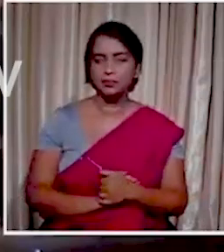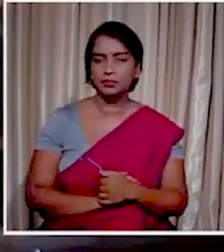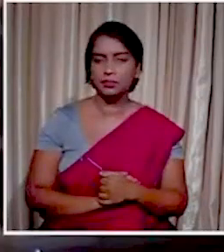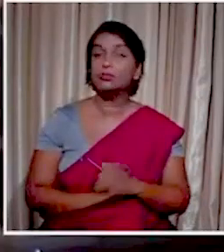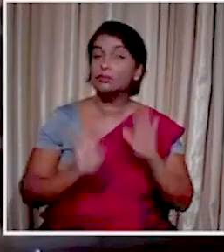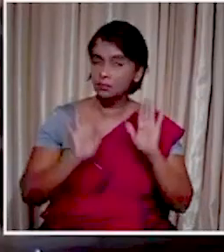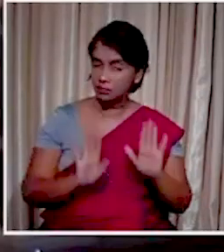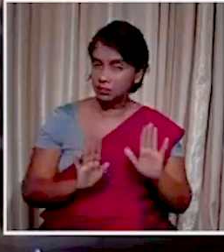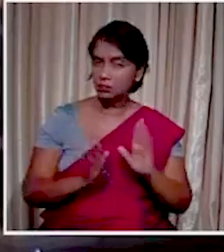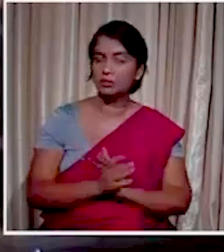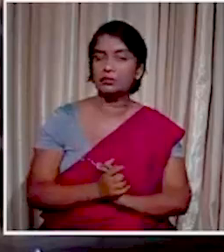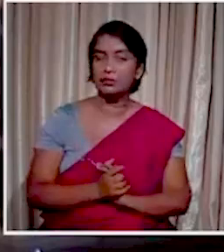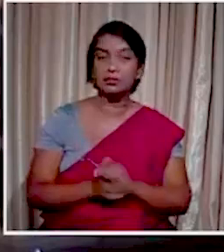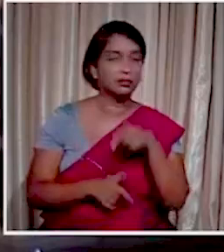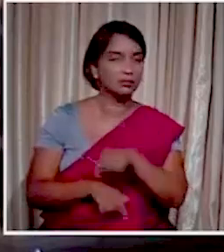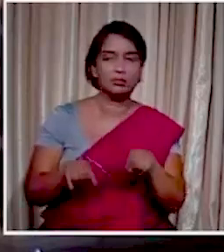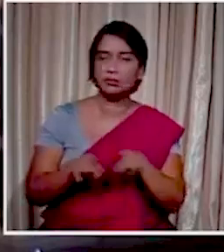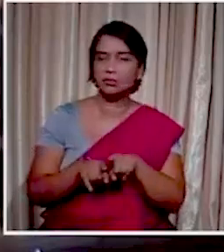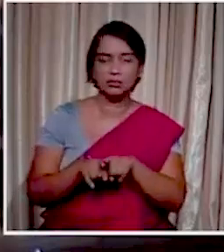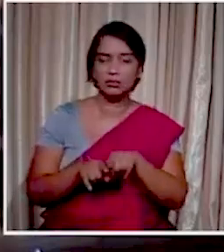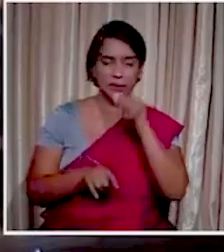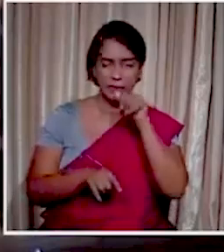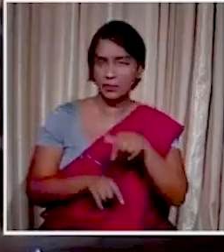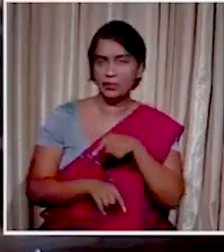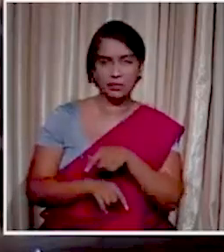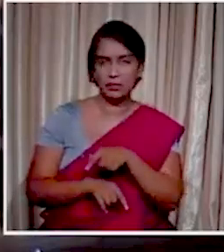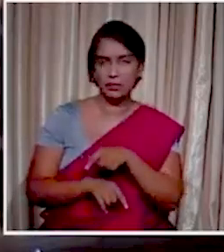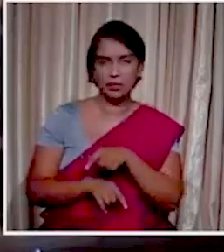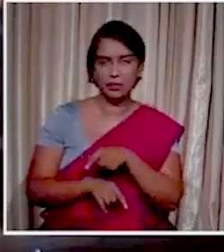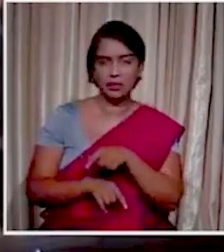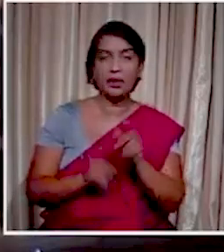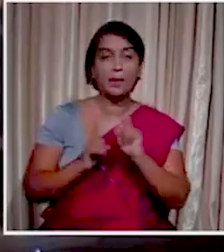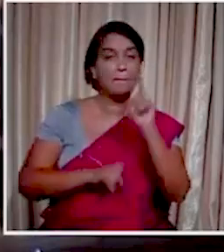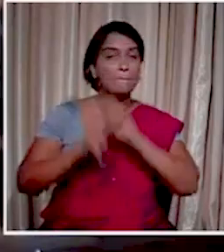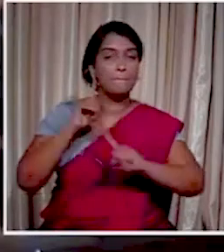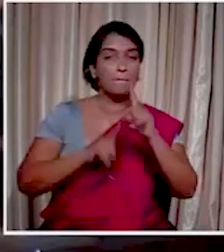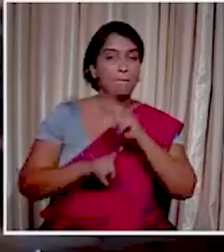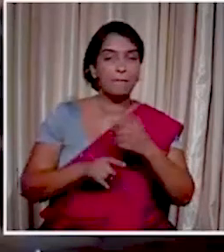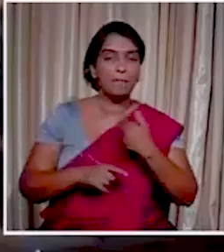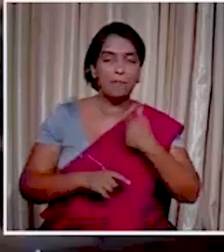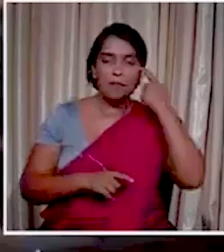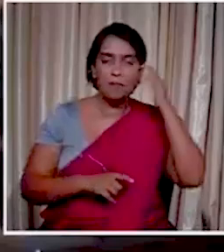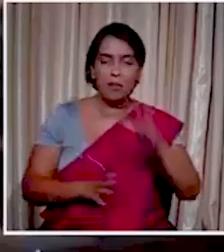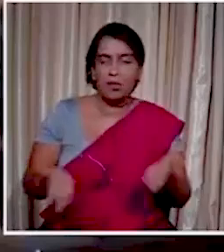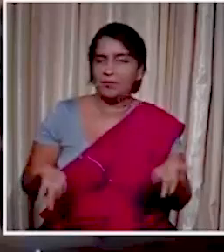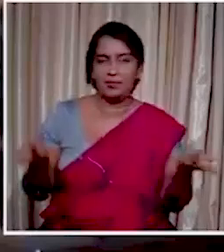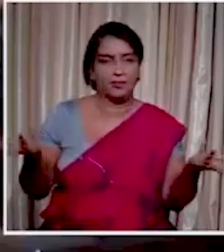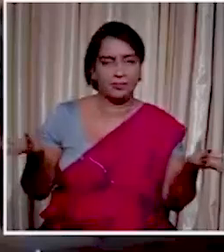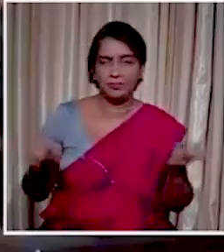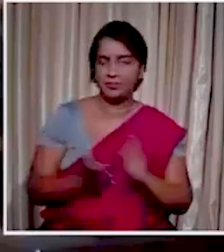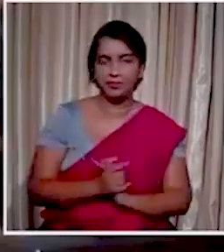हेबे मेट वडा किसुवा मे पार्लिमेंतुवे मा अपेक्षा करन्ने नै